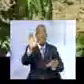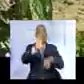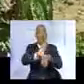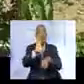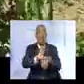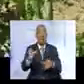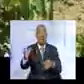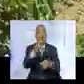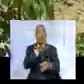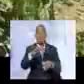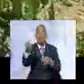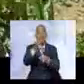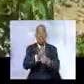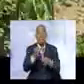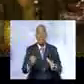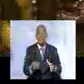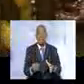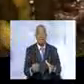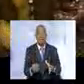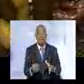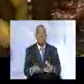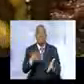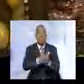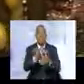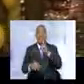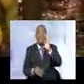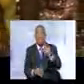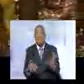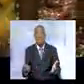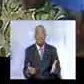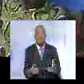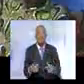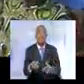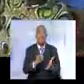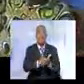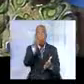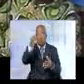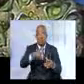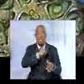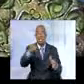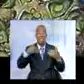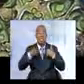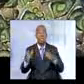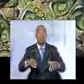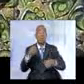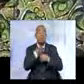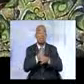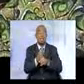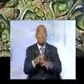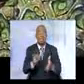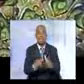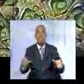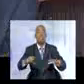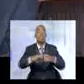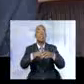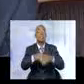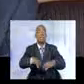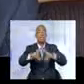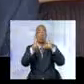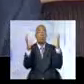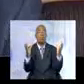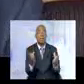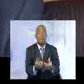comme ceux de l'éviaculture. C'est là le véritable enjeu de la création de l'Alliance nationale des producteurs de café et de cacao de